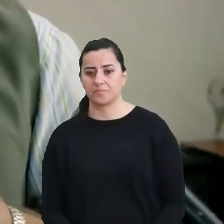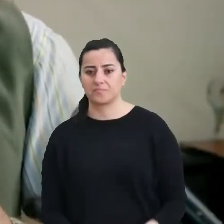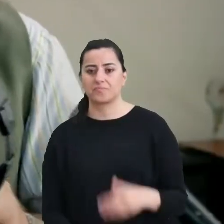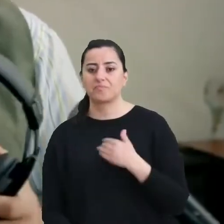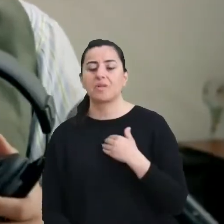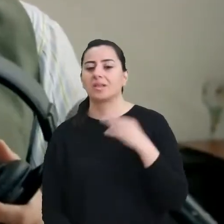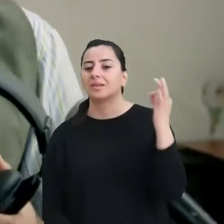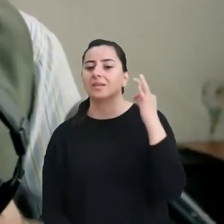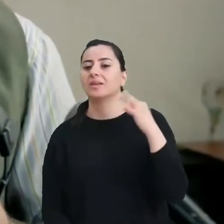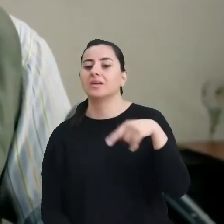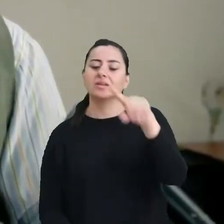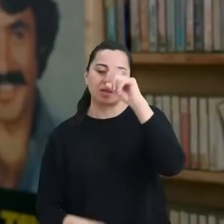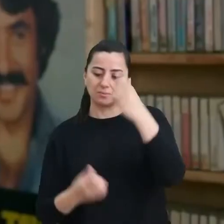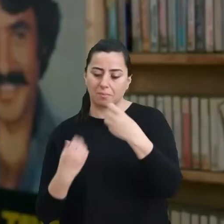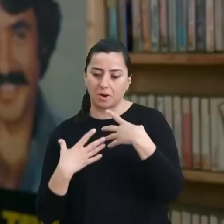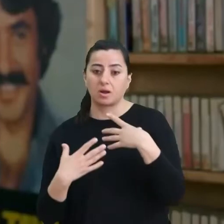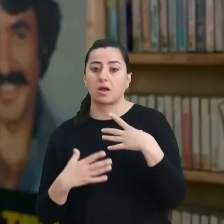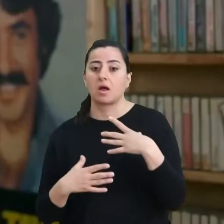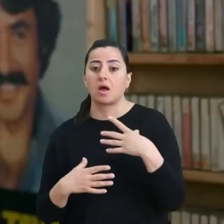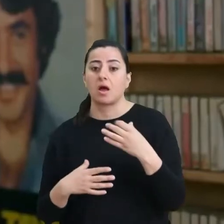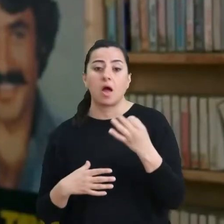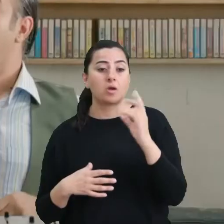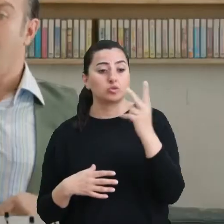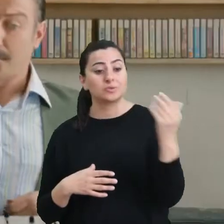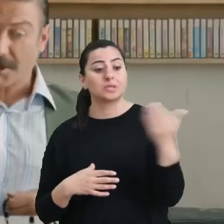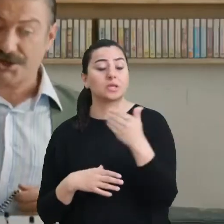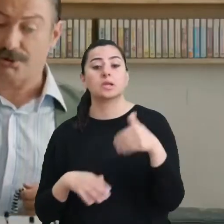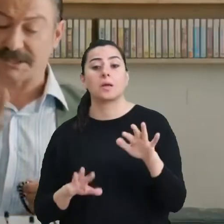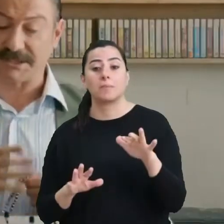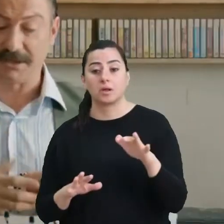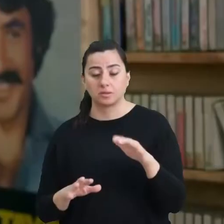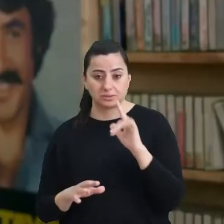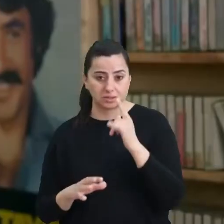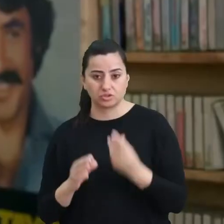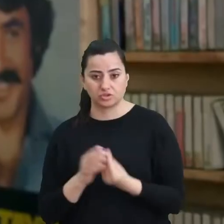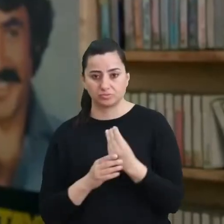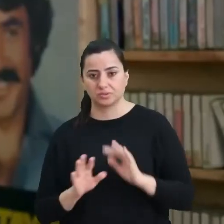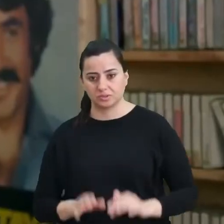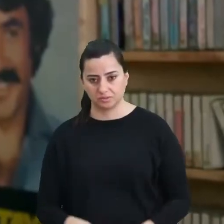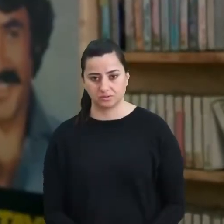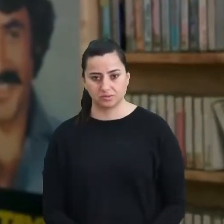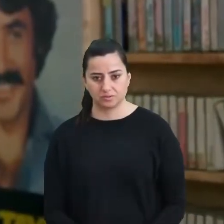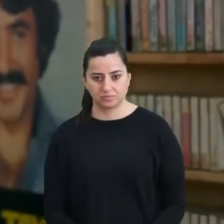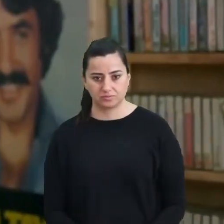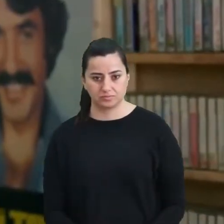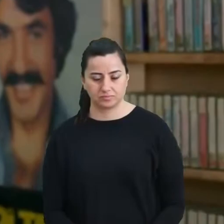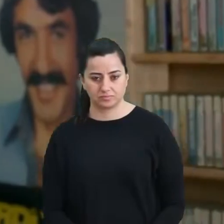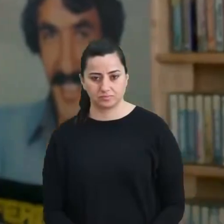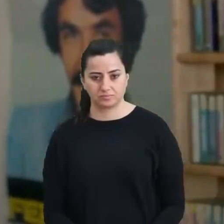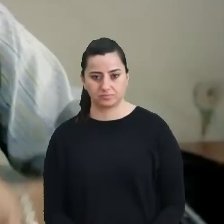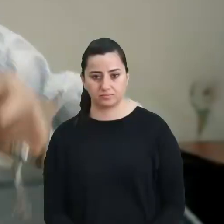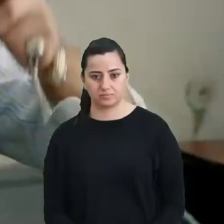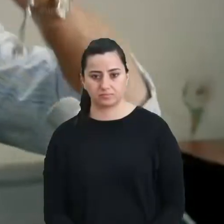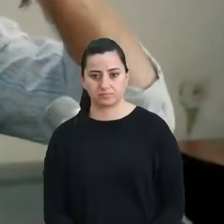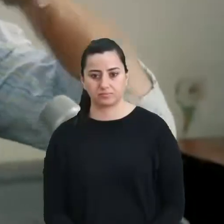Beni dinleyenlerle yalnız bırak. Ha, habersiz de girem deme içeri. Yayına çıkıyor sesin. İsmail bak şuna der gibi elini savurup